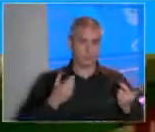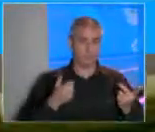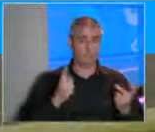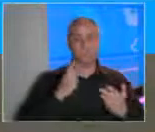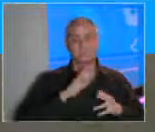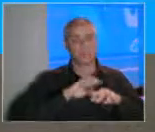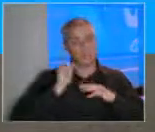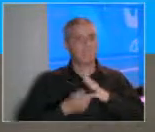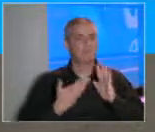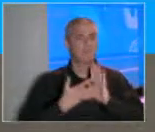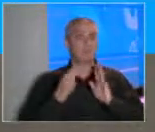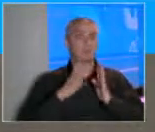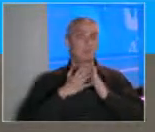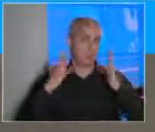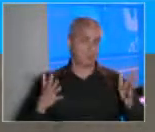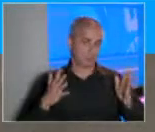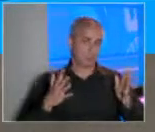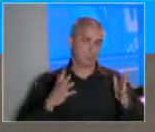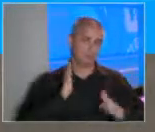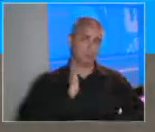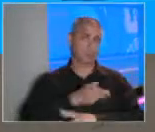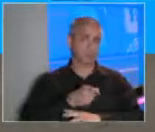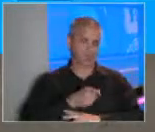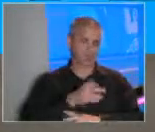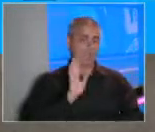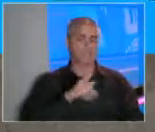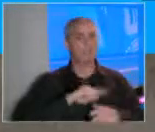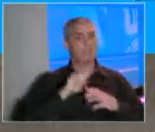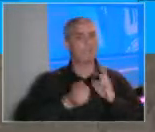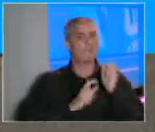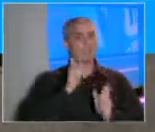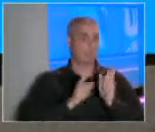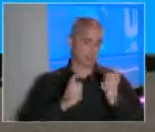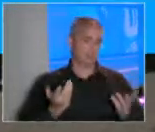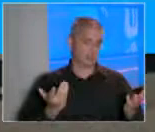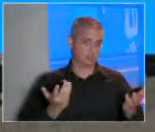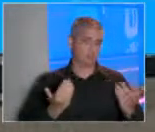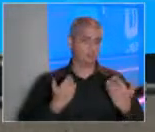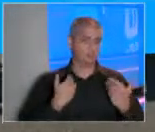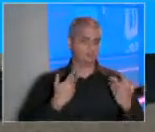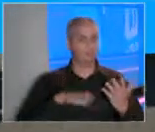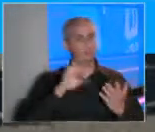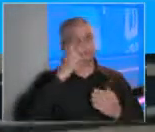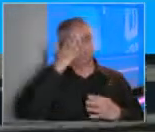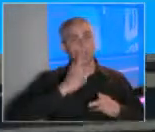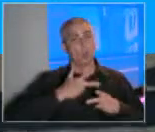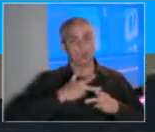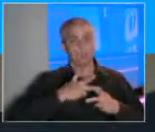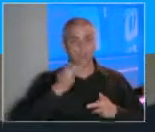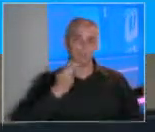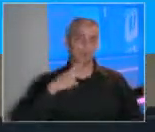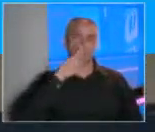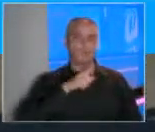אז היקף הבדיקות הוא יותר גדול, ובאופן ישיר גם היקף האנשים שאנחנו שמאותרים כחולים הוא